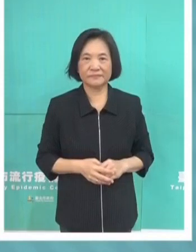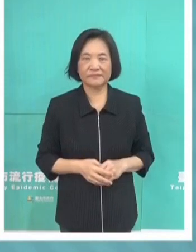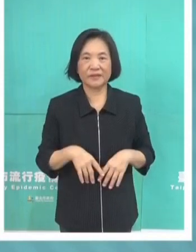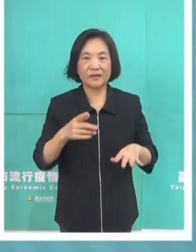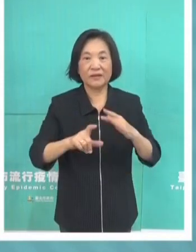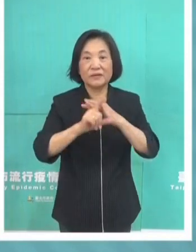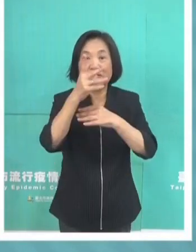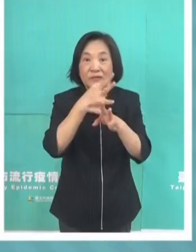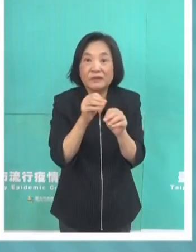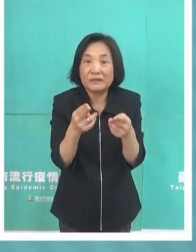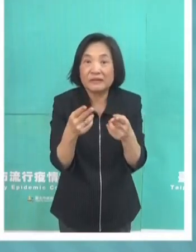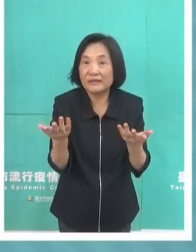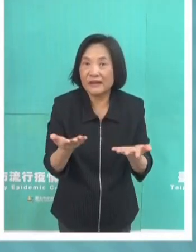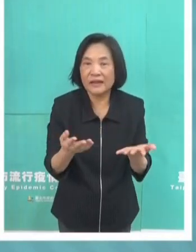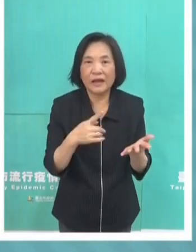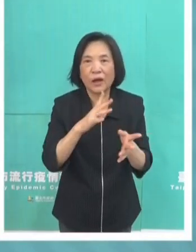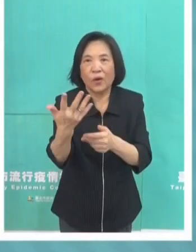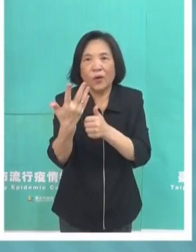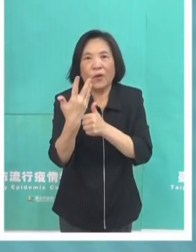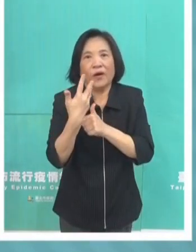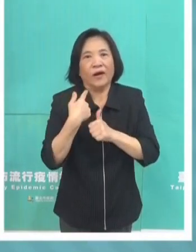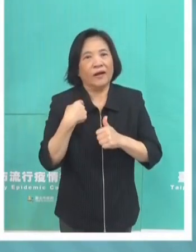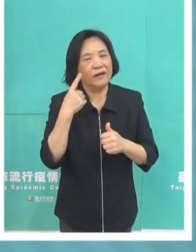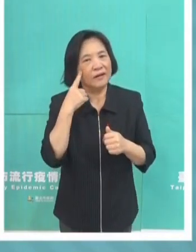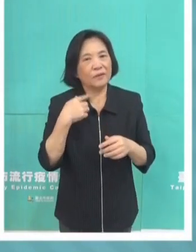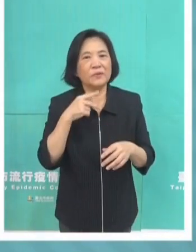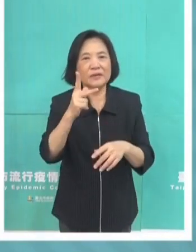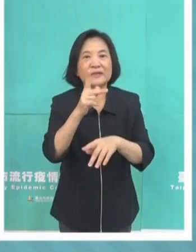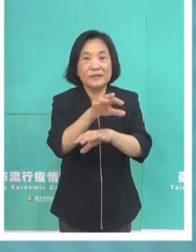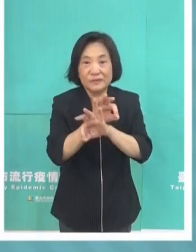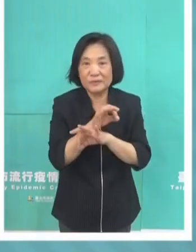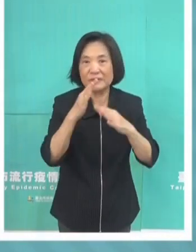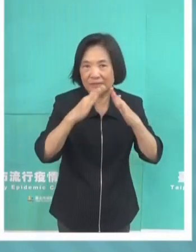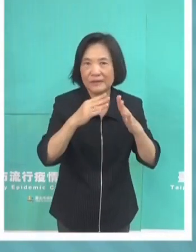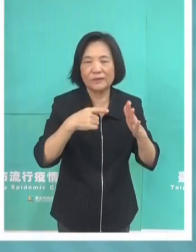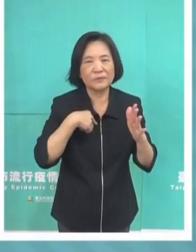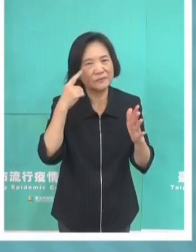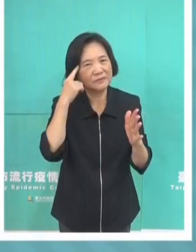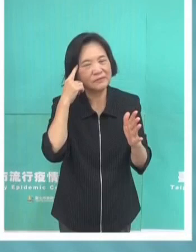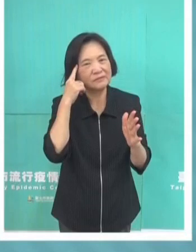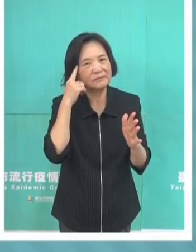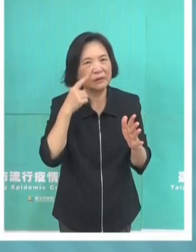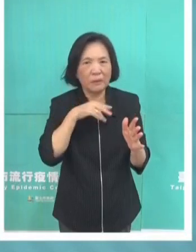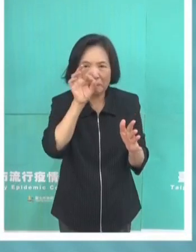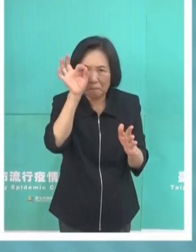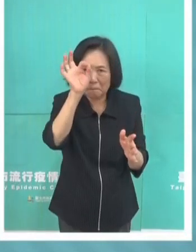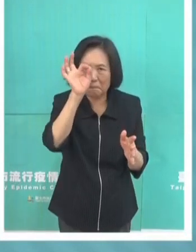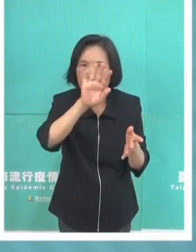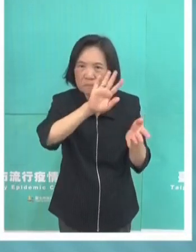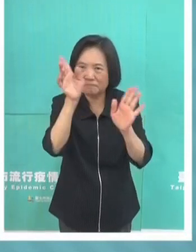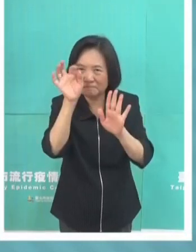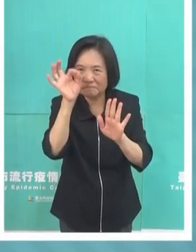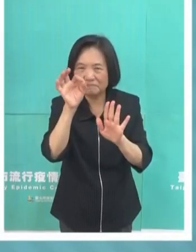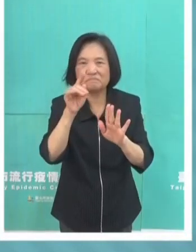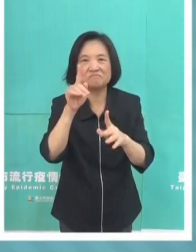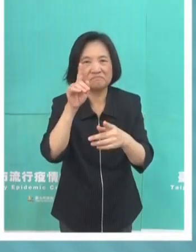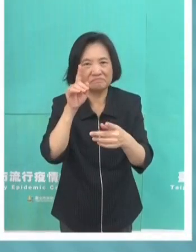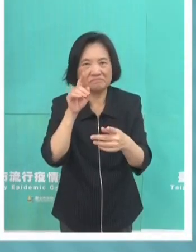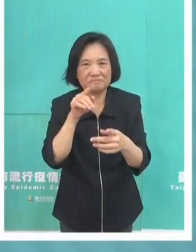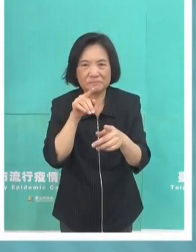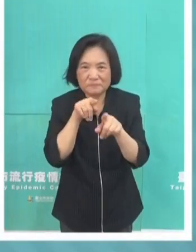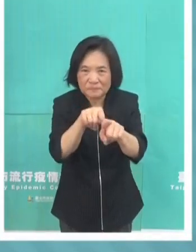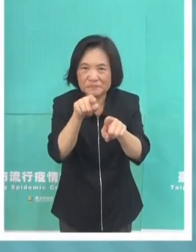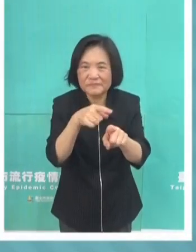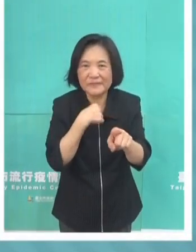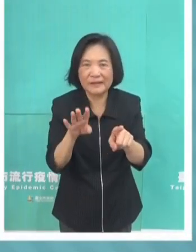中秋节烤肉的问题，我想作为一个科学家还是要务实的哈。你说我们不可以在河边烤肉，